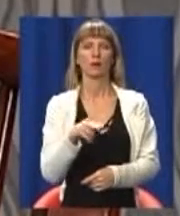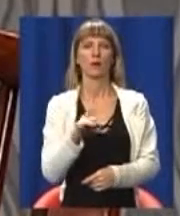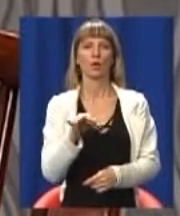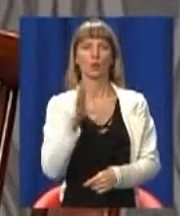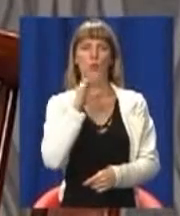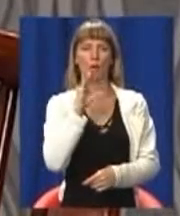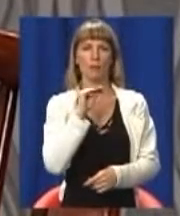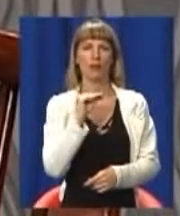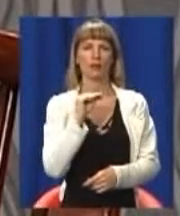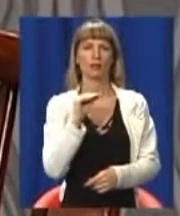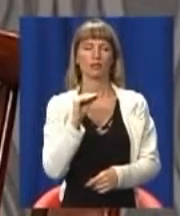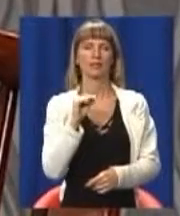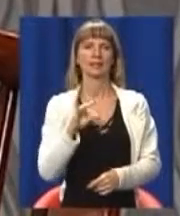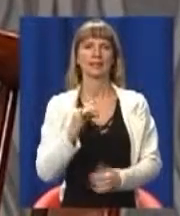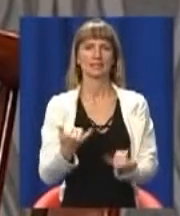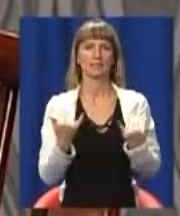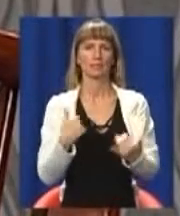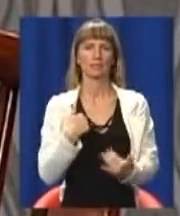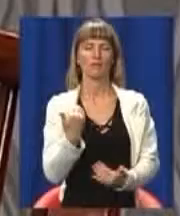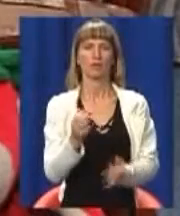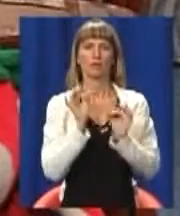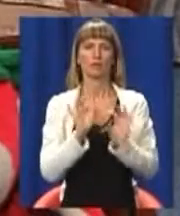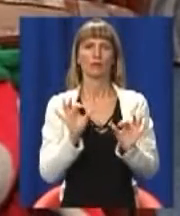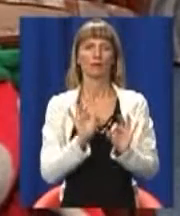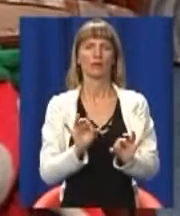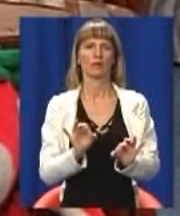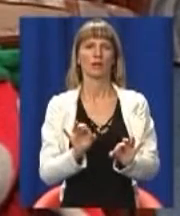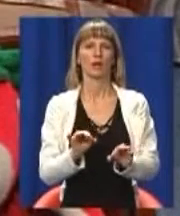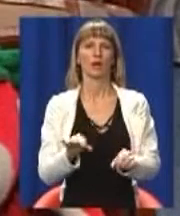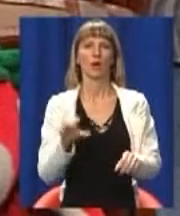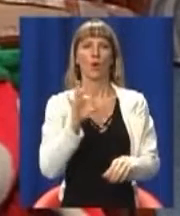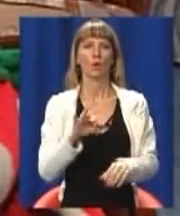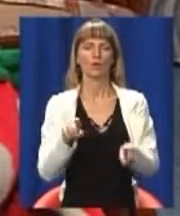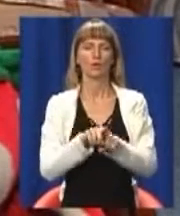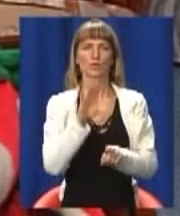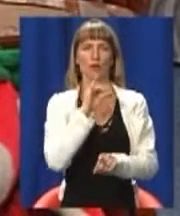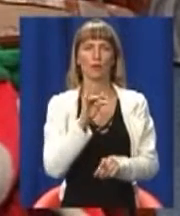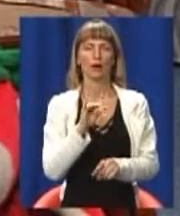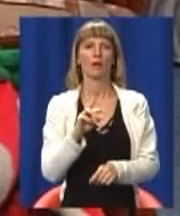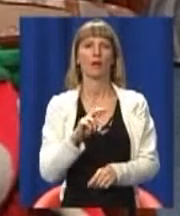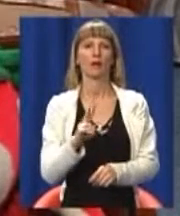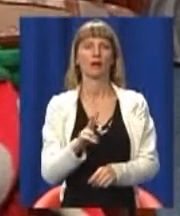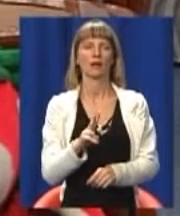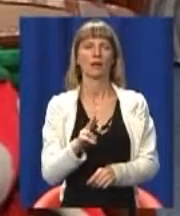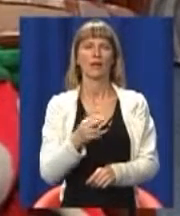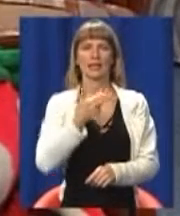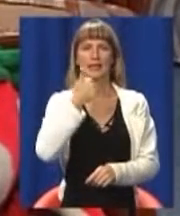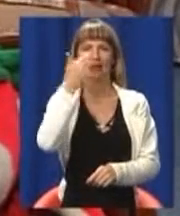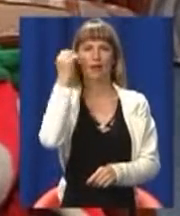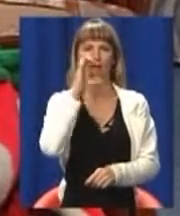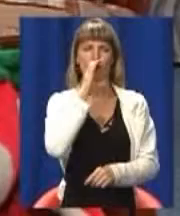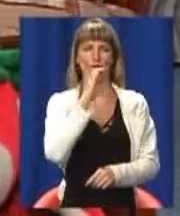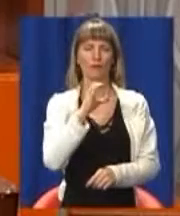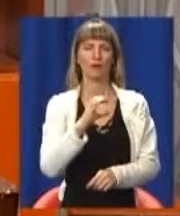собак. І зараз ми вам розповімо про такого пса, як… Про якого пса? Італіянського